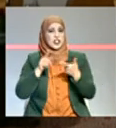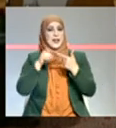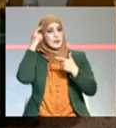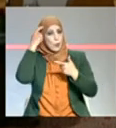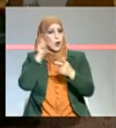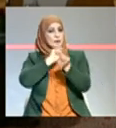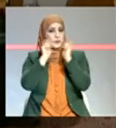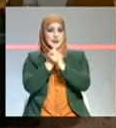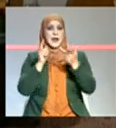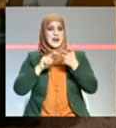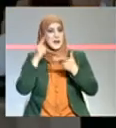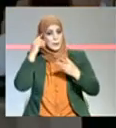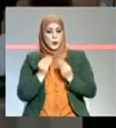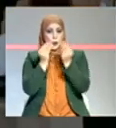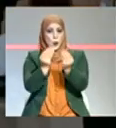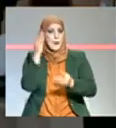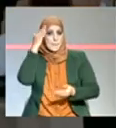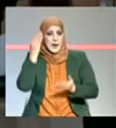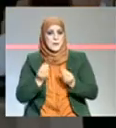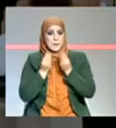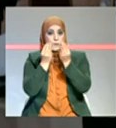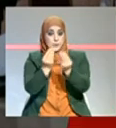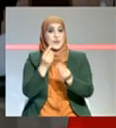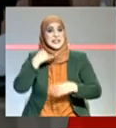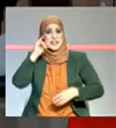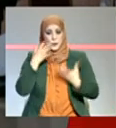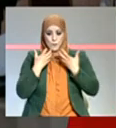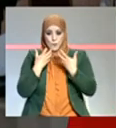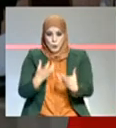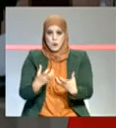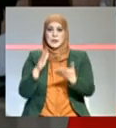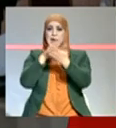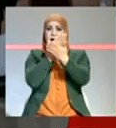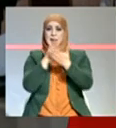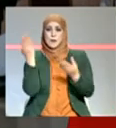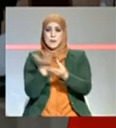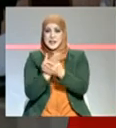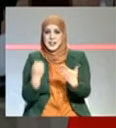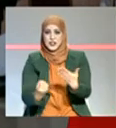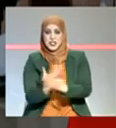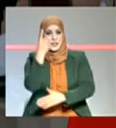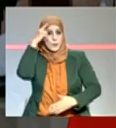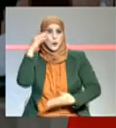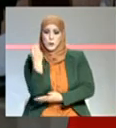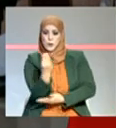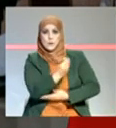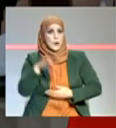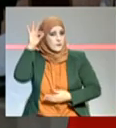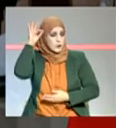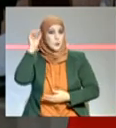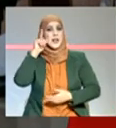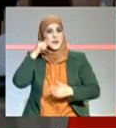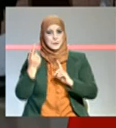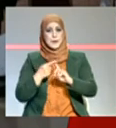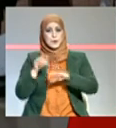العقليات، إعطاء المعرفة. إذا كان نحب نبنيه مدرسة جديدة اللي تكون مدرسة لكل طفل تونسي، لازم